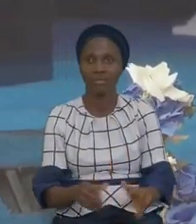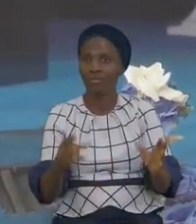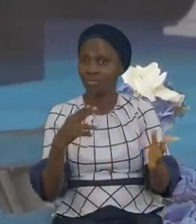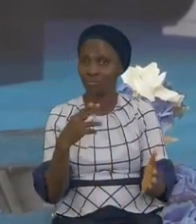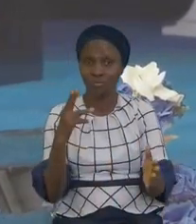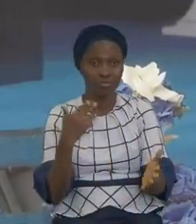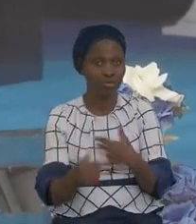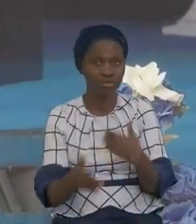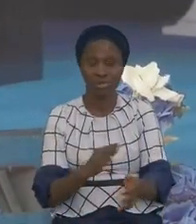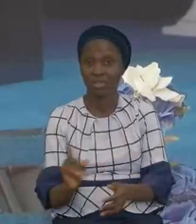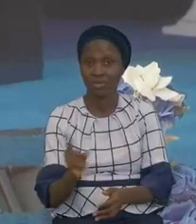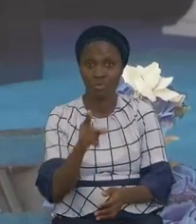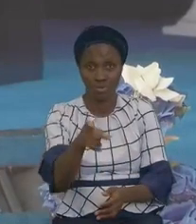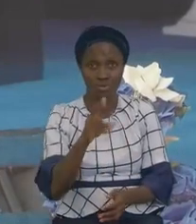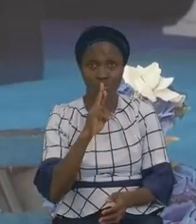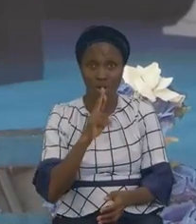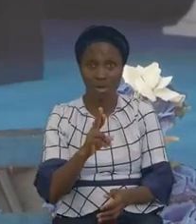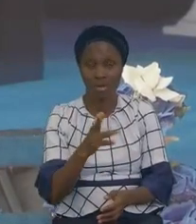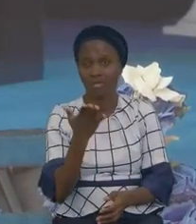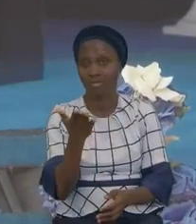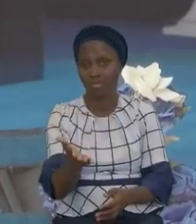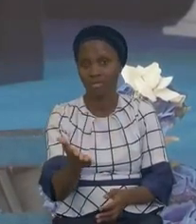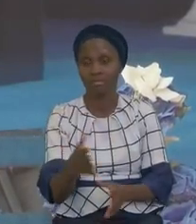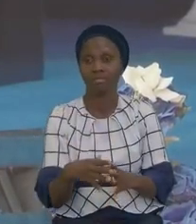it's time to go up higher.